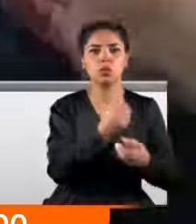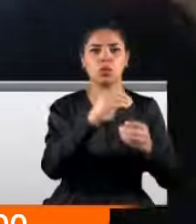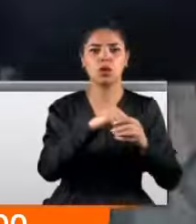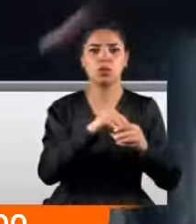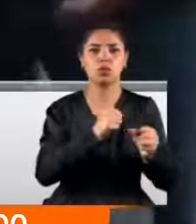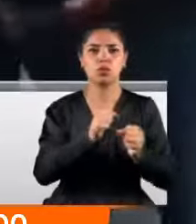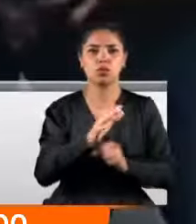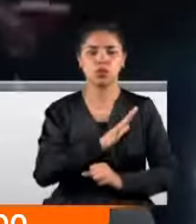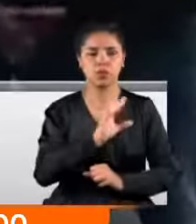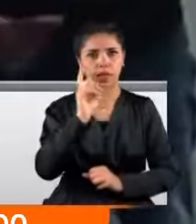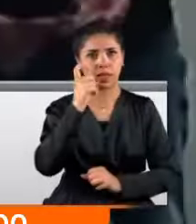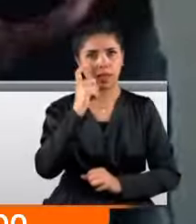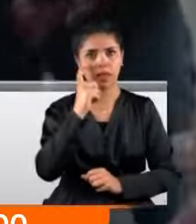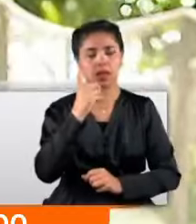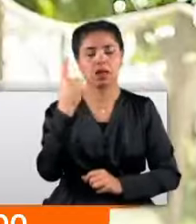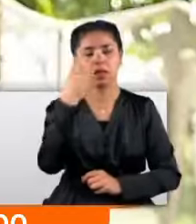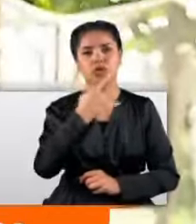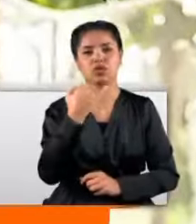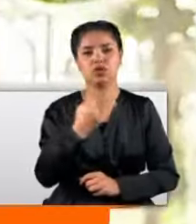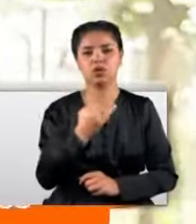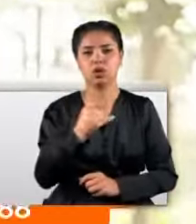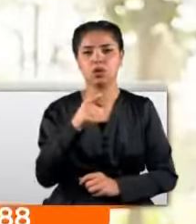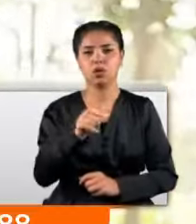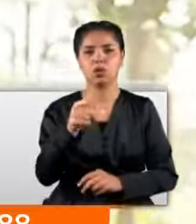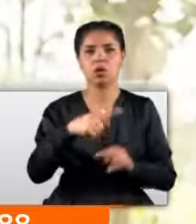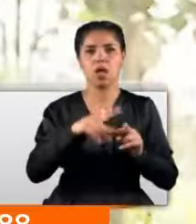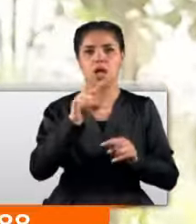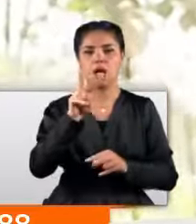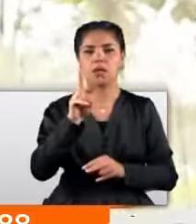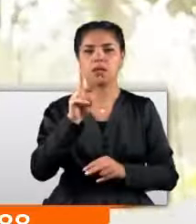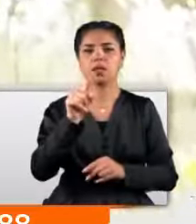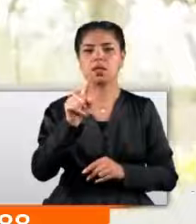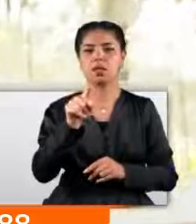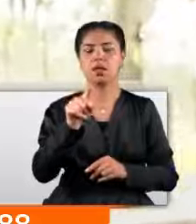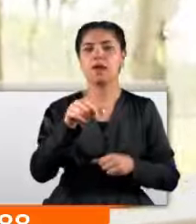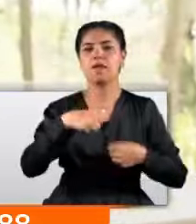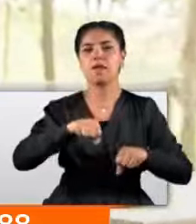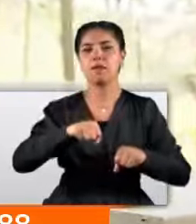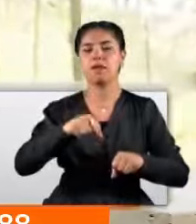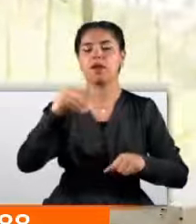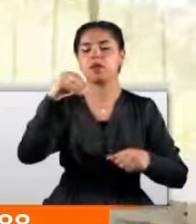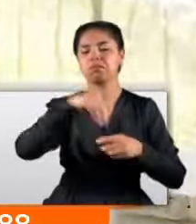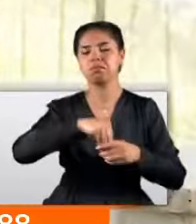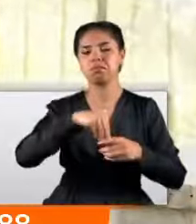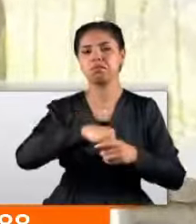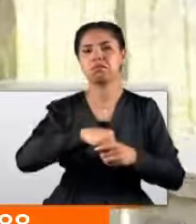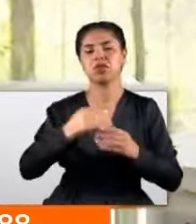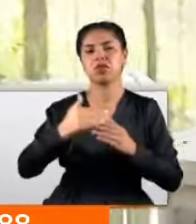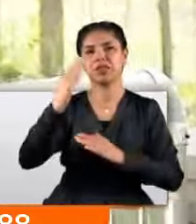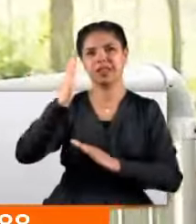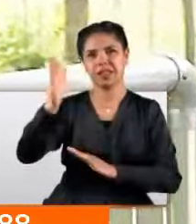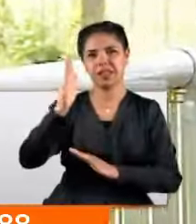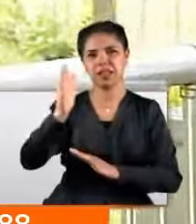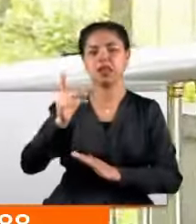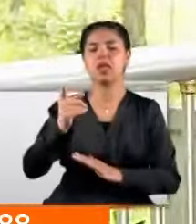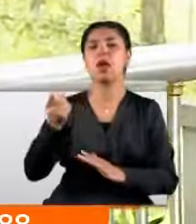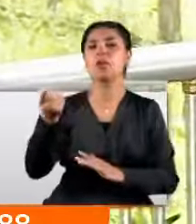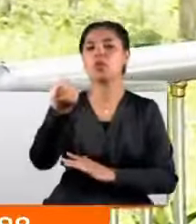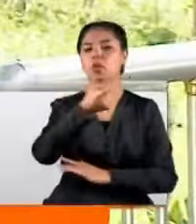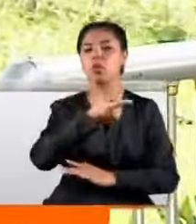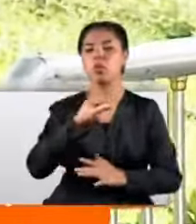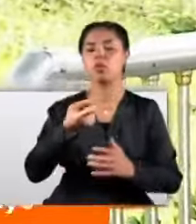kurdu. İddialarsa çok çirkin. O gün ATV kullanmak için dışarı çıkan o 5 arkadaşı o feci kaza ayırmıştı ve